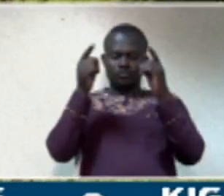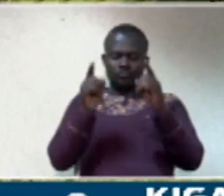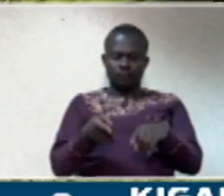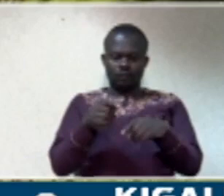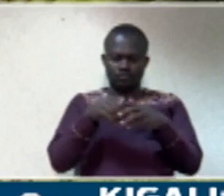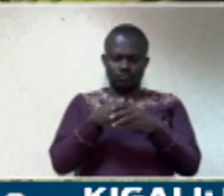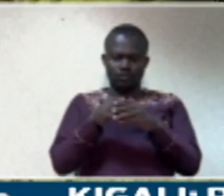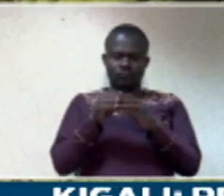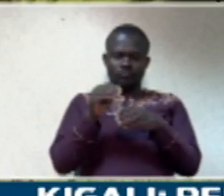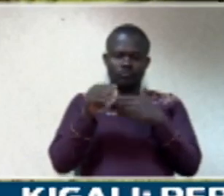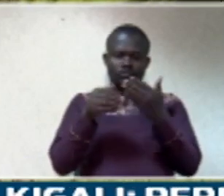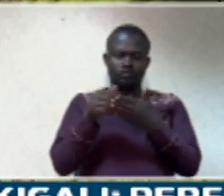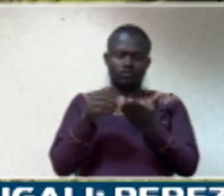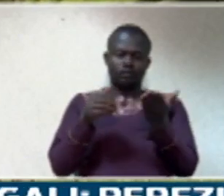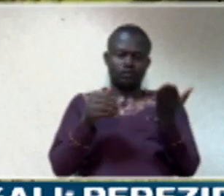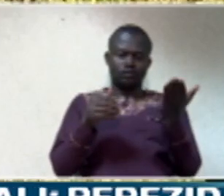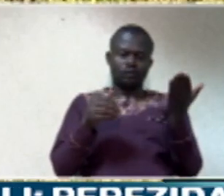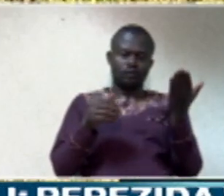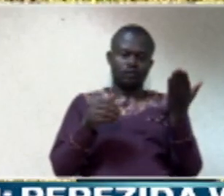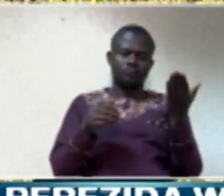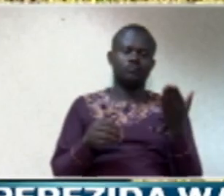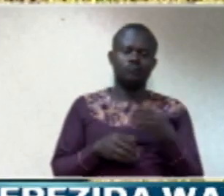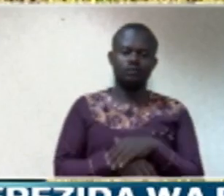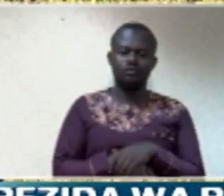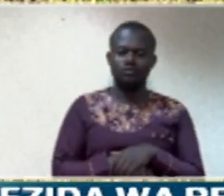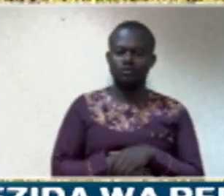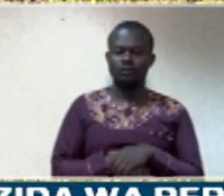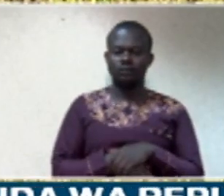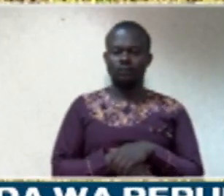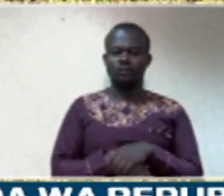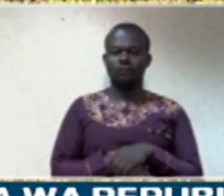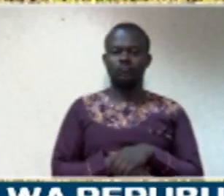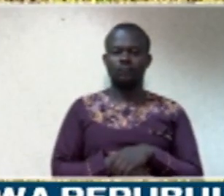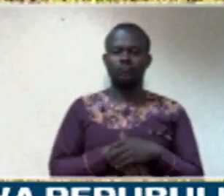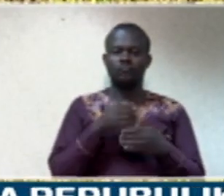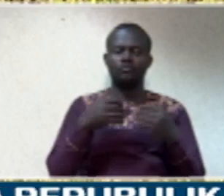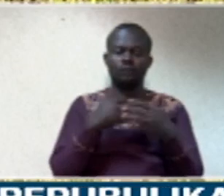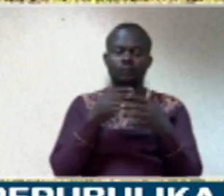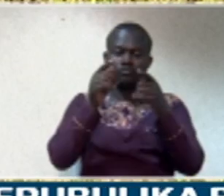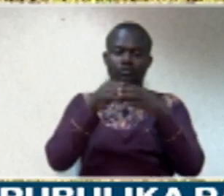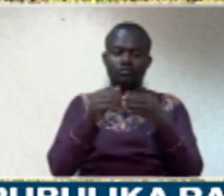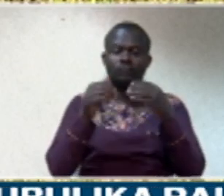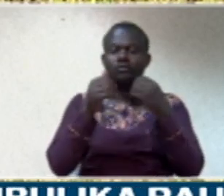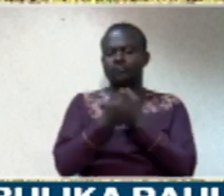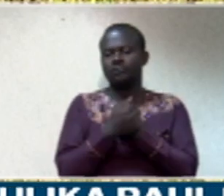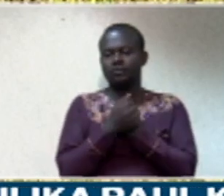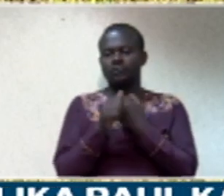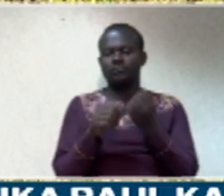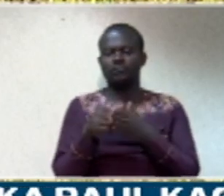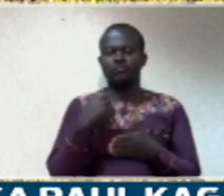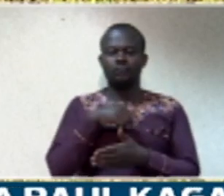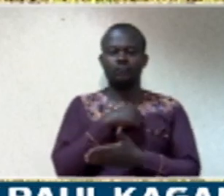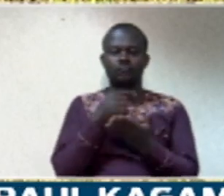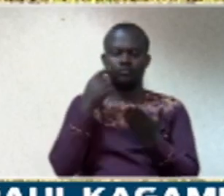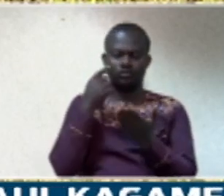cyumweru gishize ntabwo ariko bimeze ubu ngubu. Abantu bagitinya kuza ku gisenyi nabahumuriza abanyarwanda bacu umugari ngo